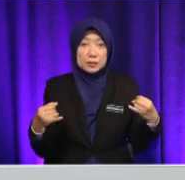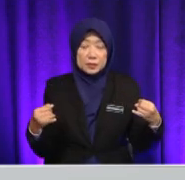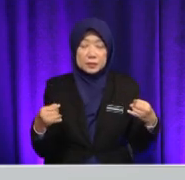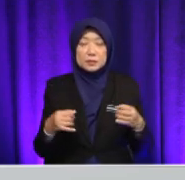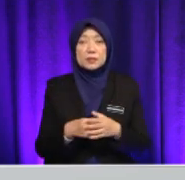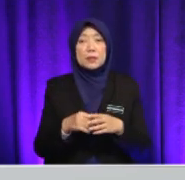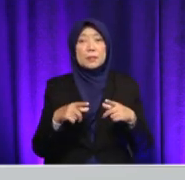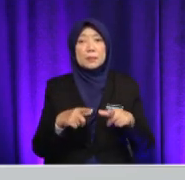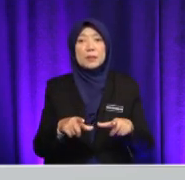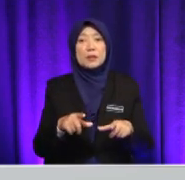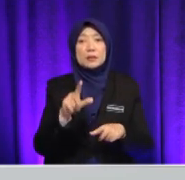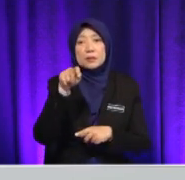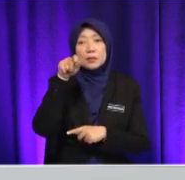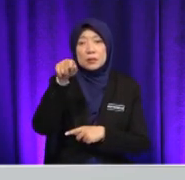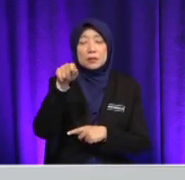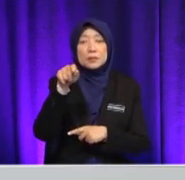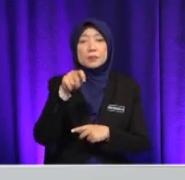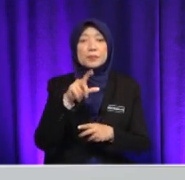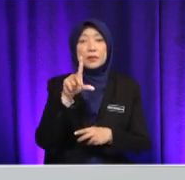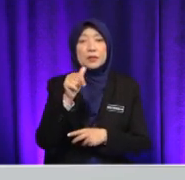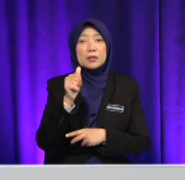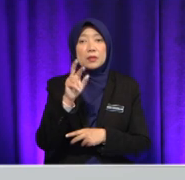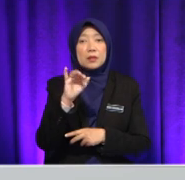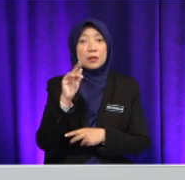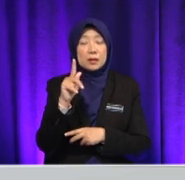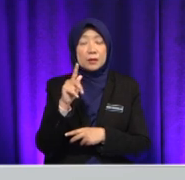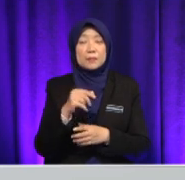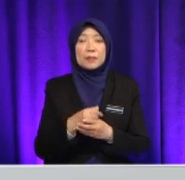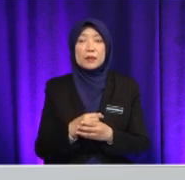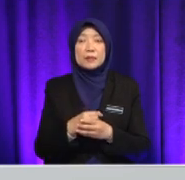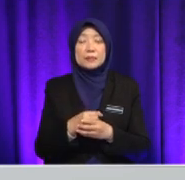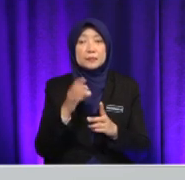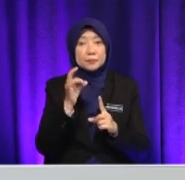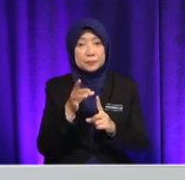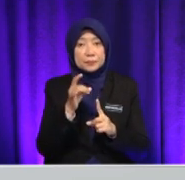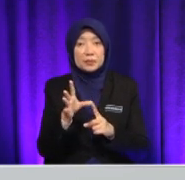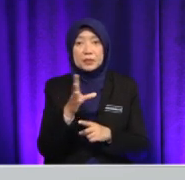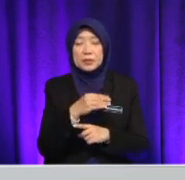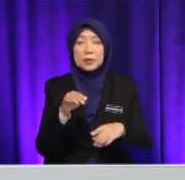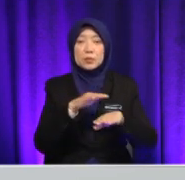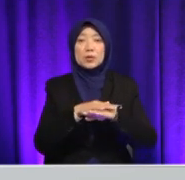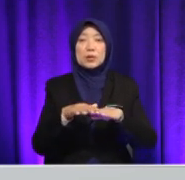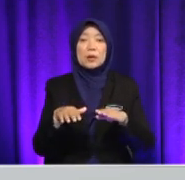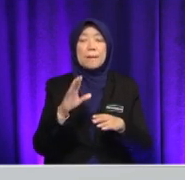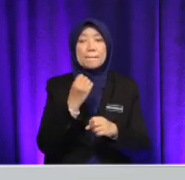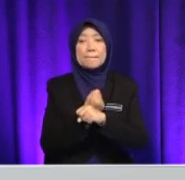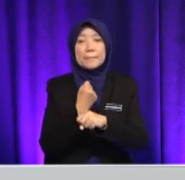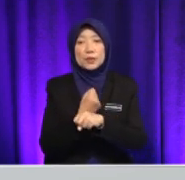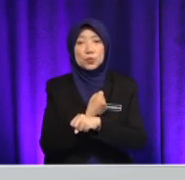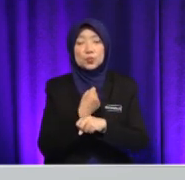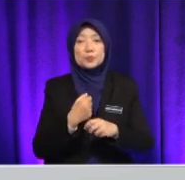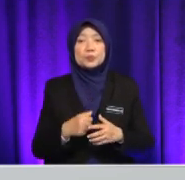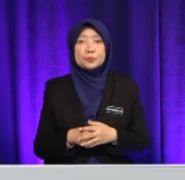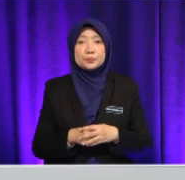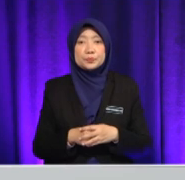tanda lari yaitu akrilik ee Papa tanda kepingan Logan juga dan permukaan kepingan batu